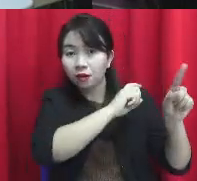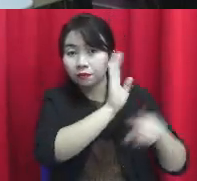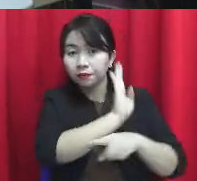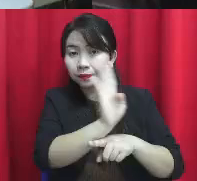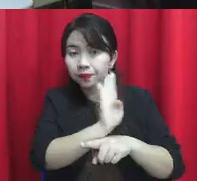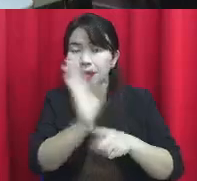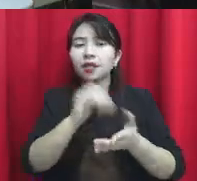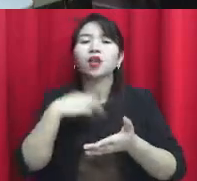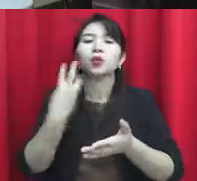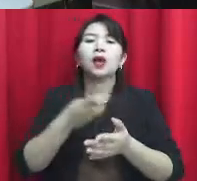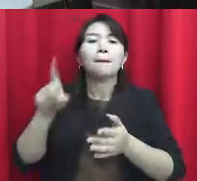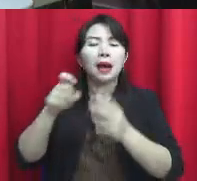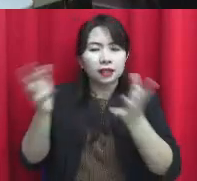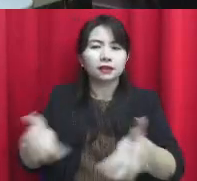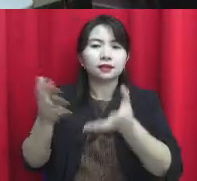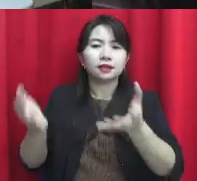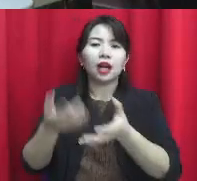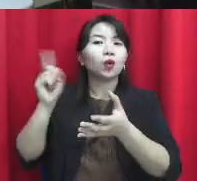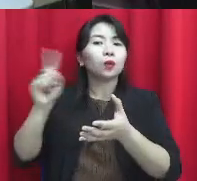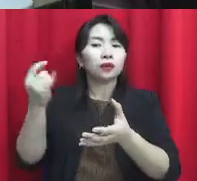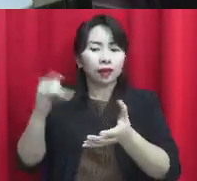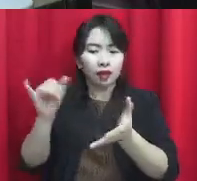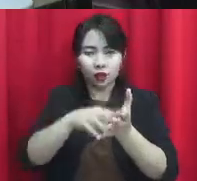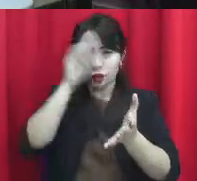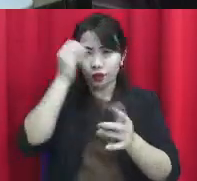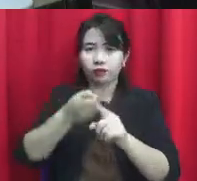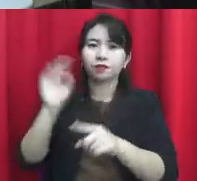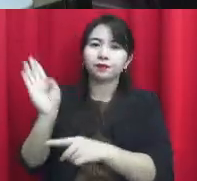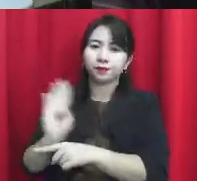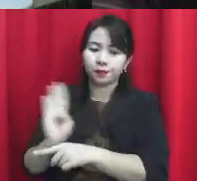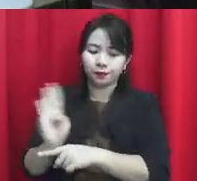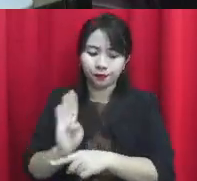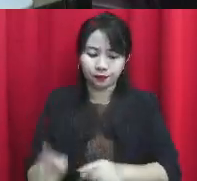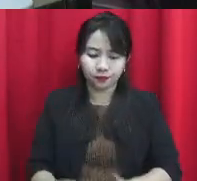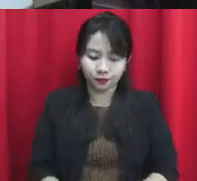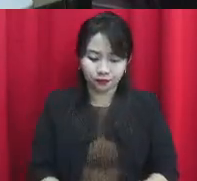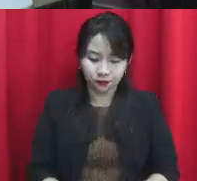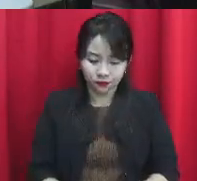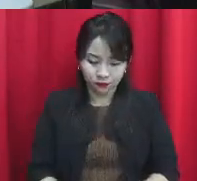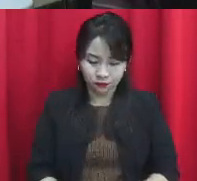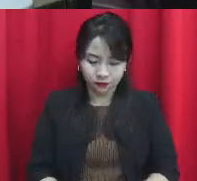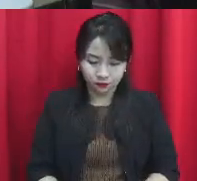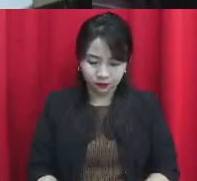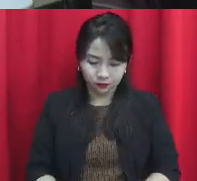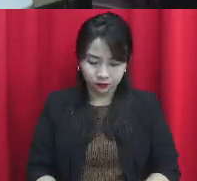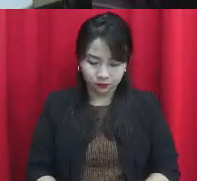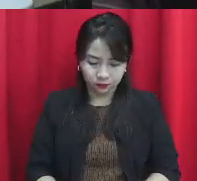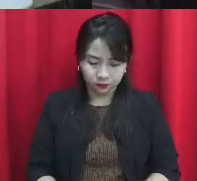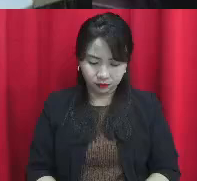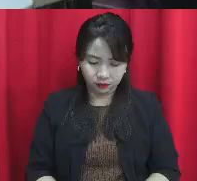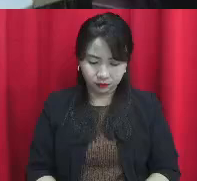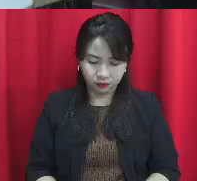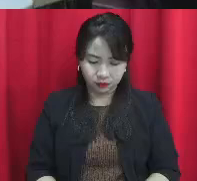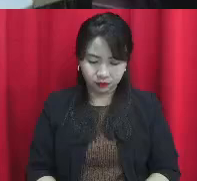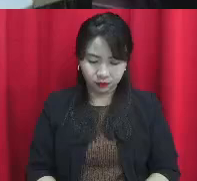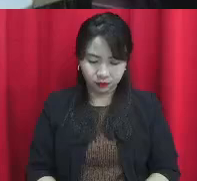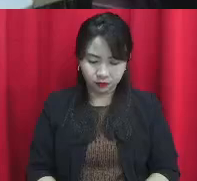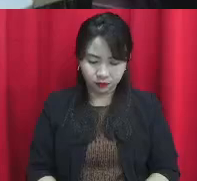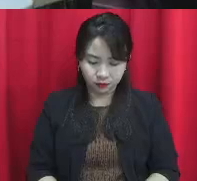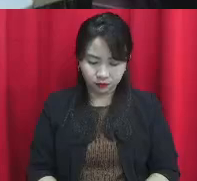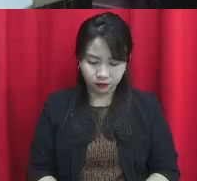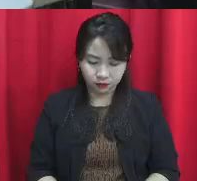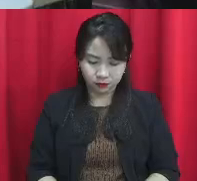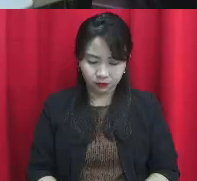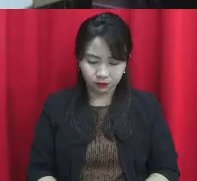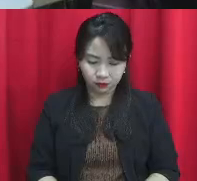them with those things that they have learned from the balatan sir and ito gusto k maganda niyan ano Sir Mak Dadagdagan ko na lang ng konti and binanggit mo